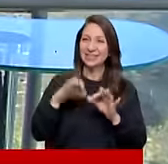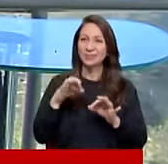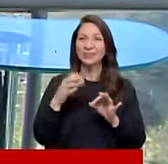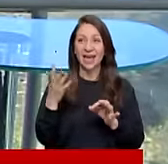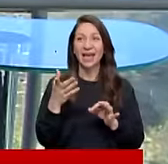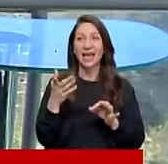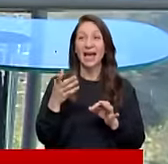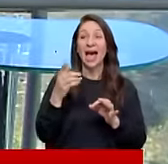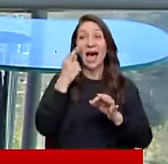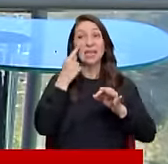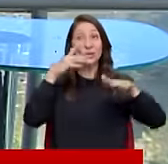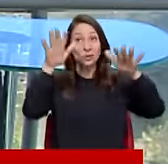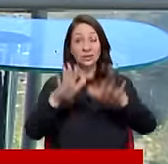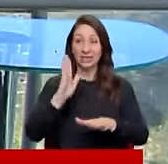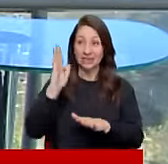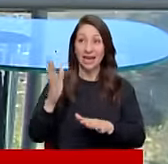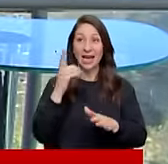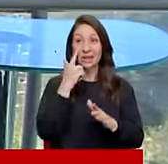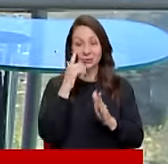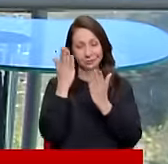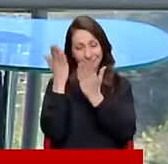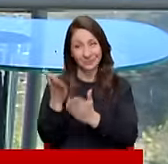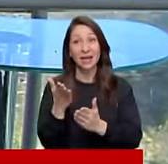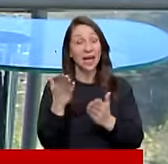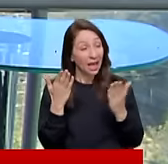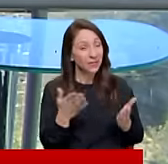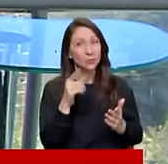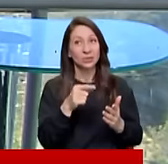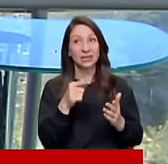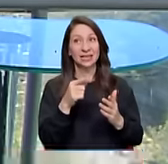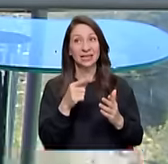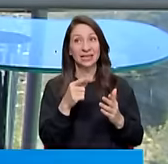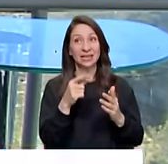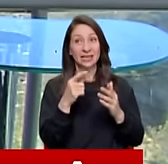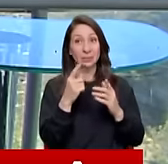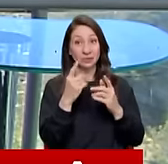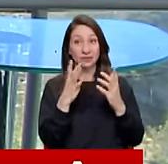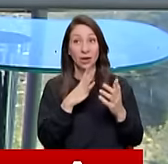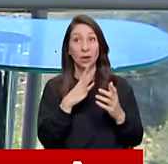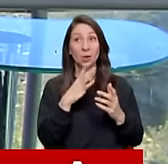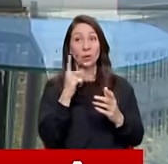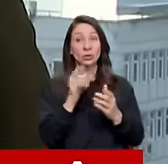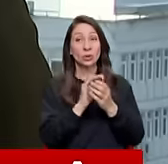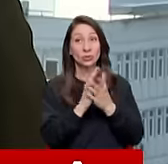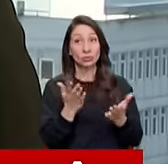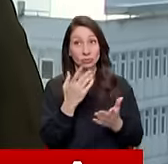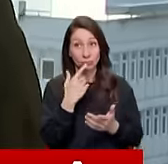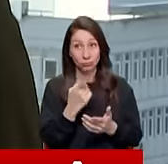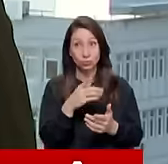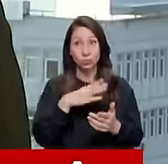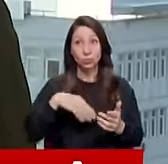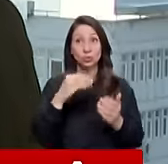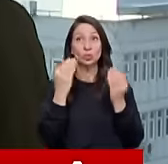de Anıtkabir'e gideceksiniz, evet. Atanın huzuruna. Evet. Bu arada tabii Kadir gecesi aynı zamanda. Onu da kutluyorum ben tabii ki.